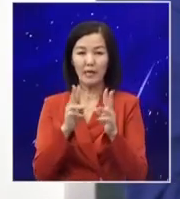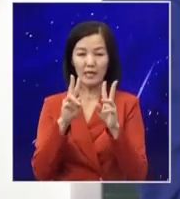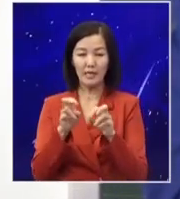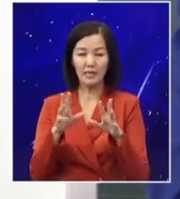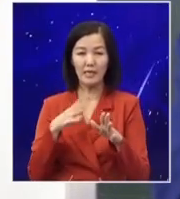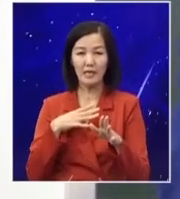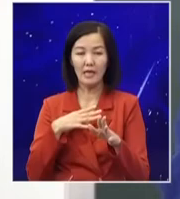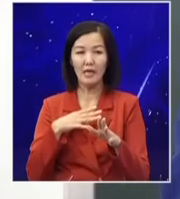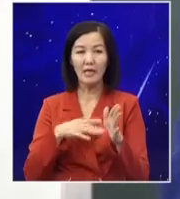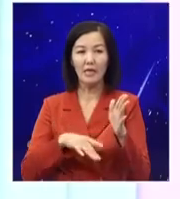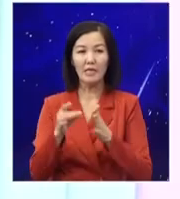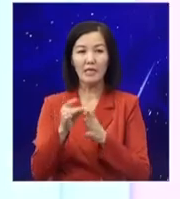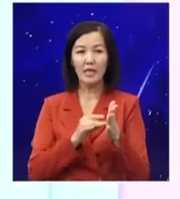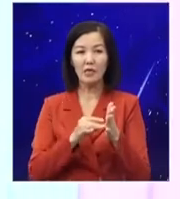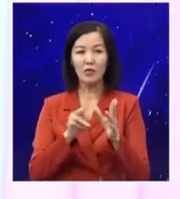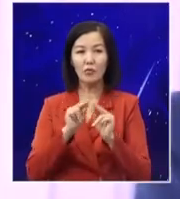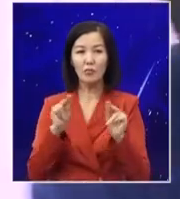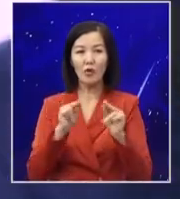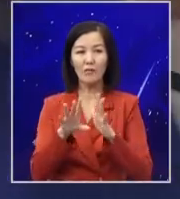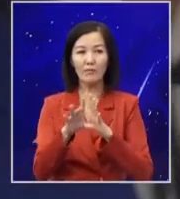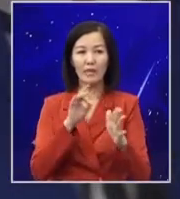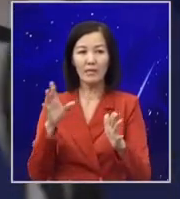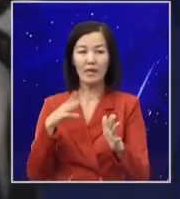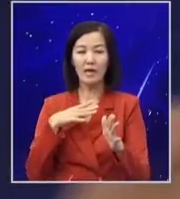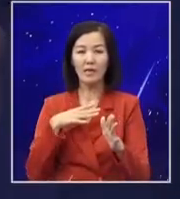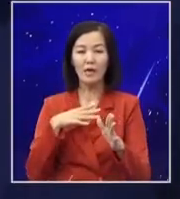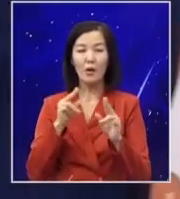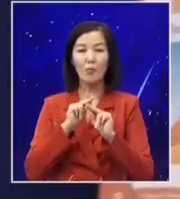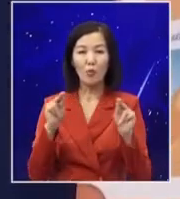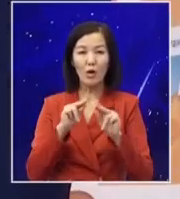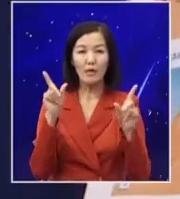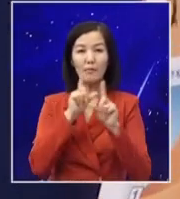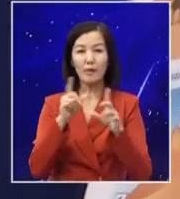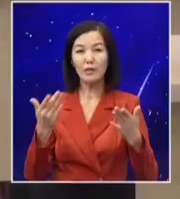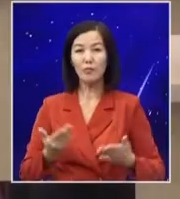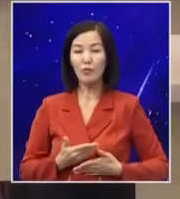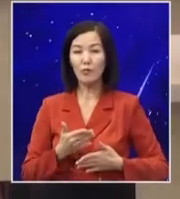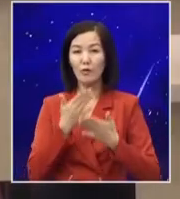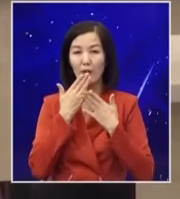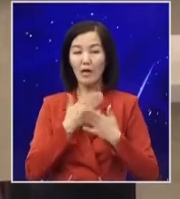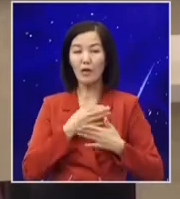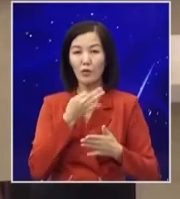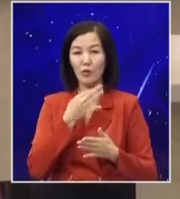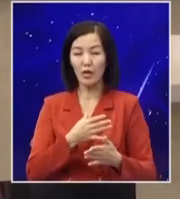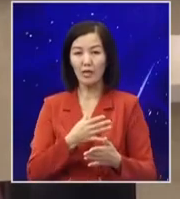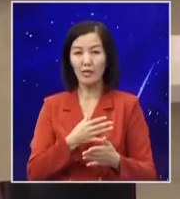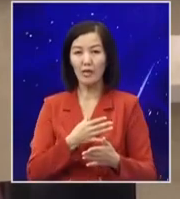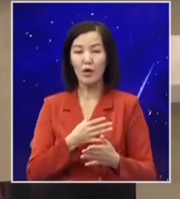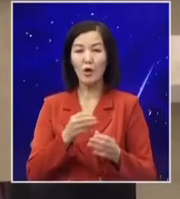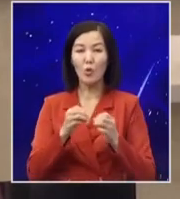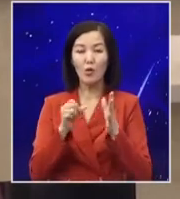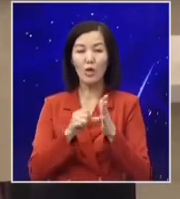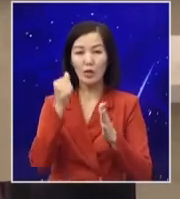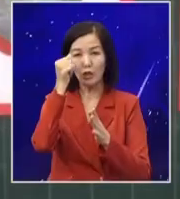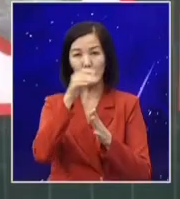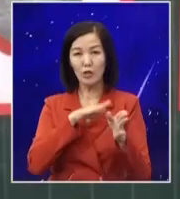таңдауда ойланбапты да. Мұғалімнің мектептің өмірі жаныма жақын дейді. Есжан Берліқожа атындағы мектепте ұстаздық еткеніне 16 жыл